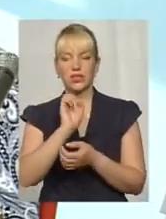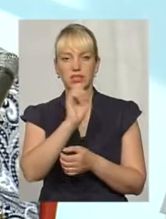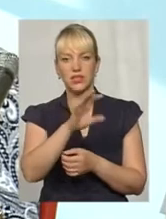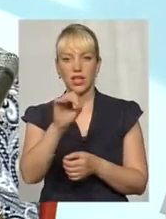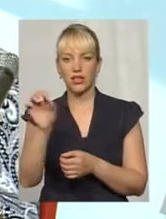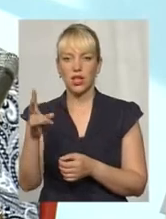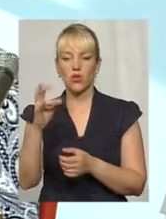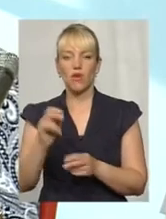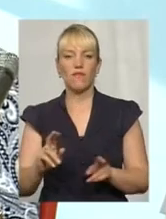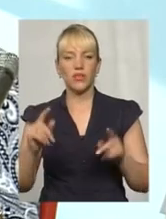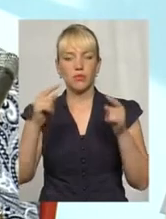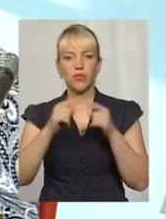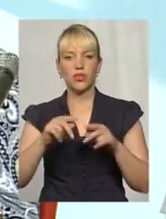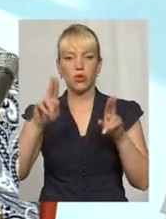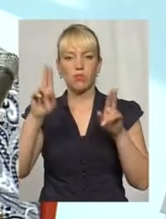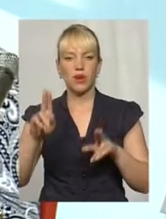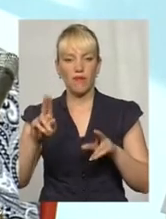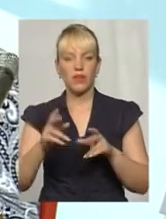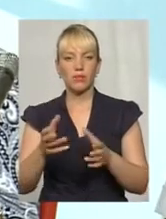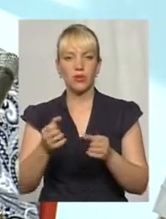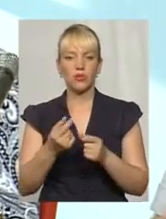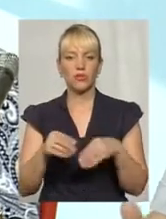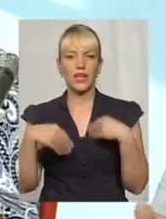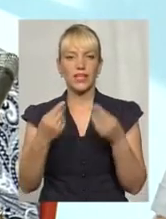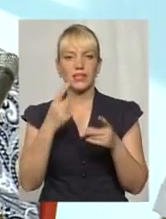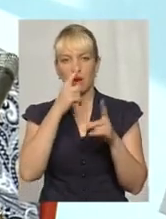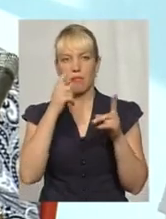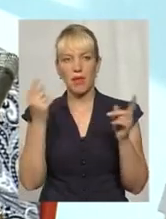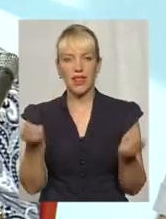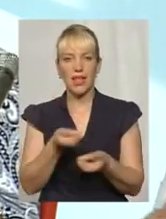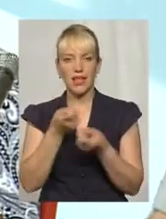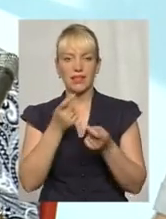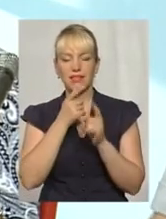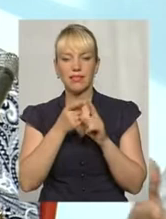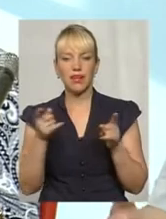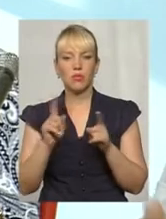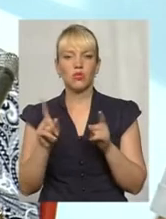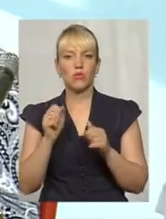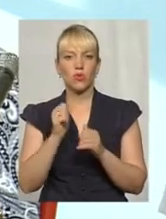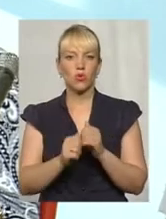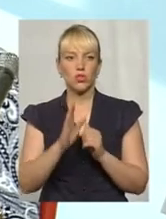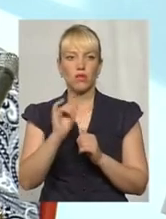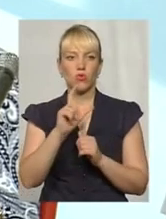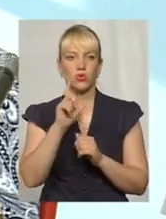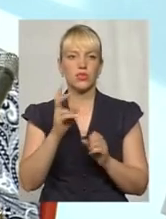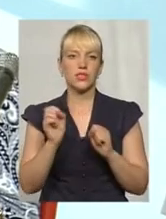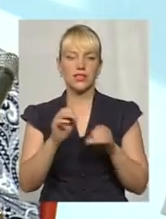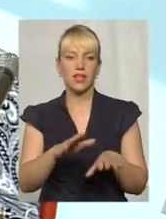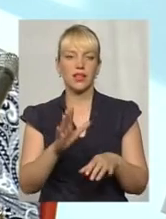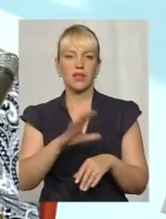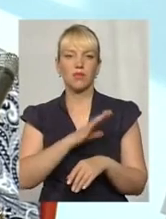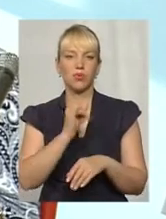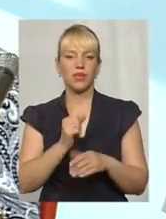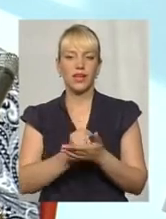правил прийому, там дається досить малий термін для того, щоб вона встигла в кожному вузі здати і бути кандидатом на навчання